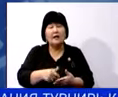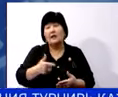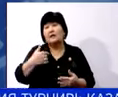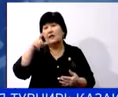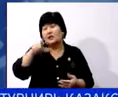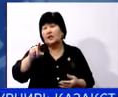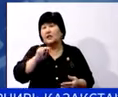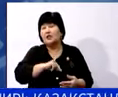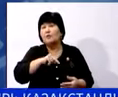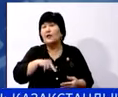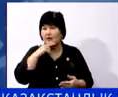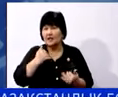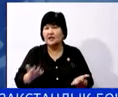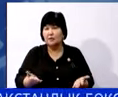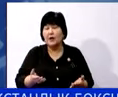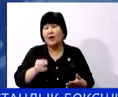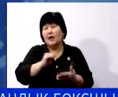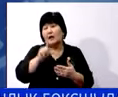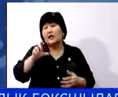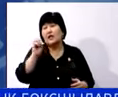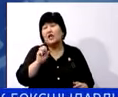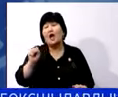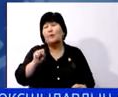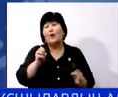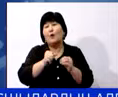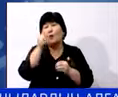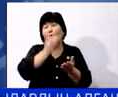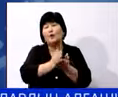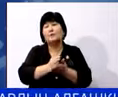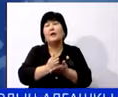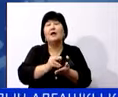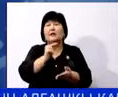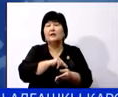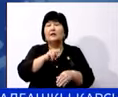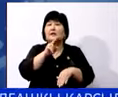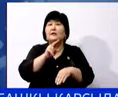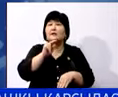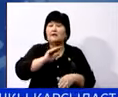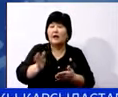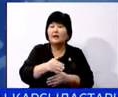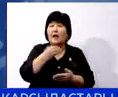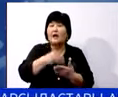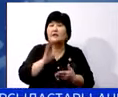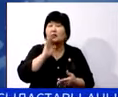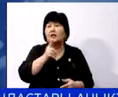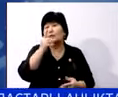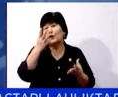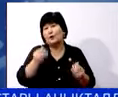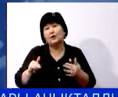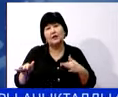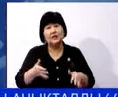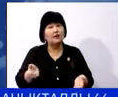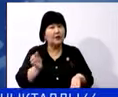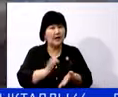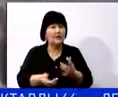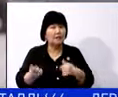жандардың еңбегін еледік пе? Әріптесім Ілияс Әбділда 10 жылдан бері тазалық сақшысы болып келе жатқан асыл ананың бір күнгі тіршілігімен танысып